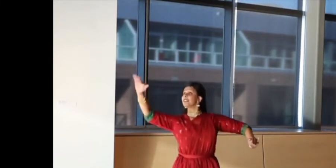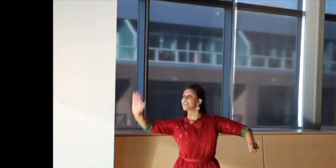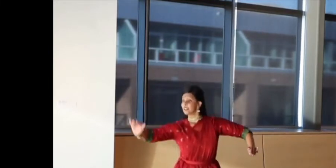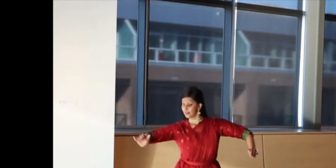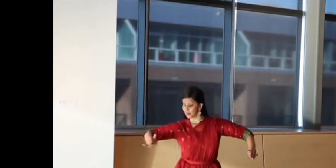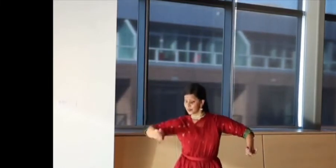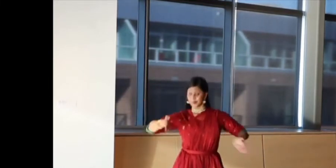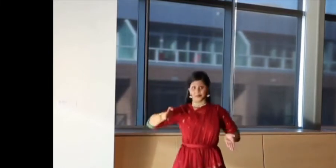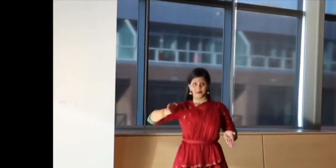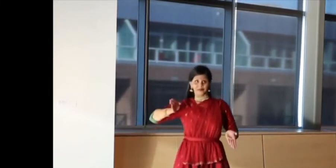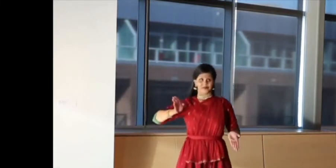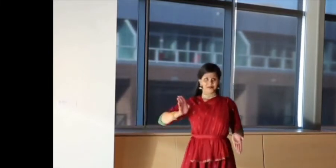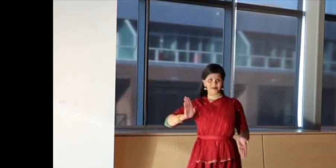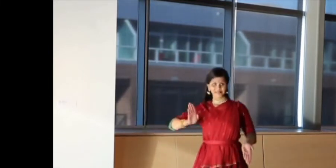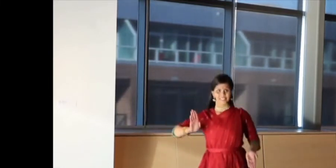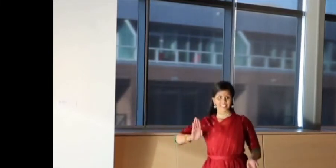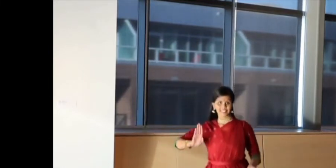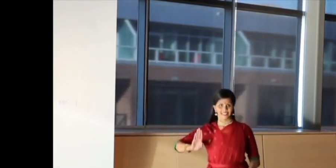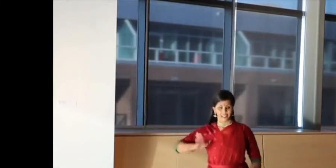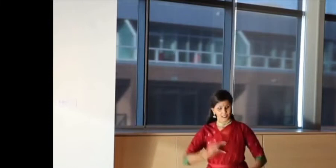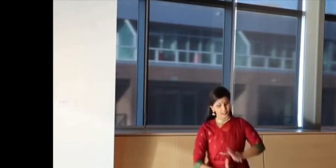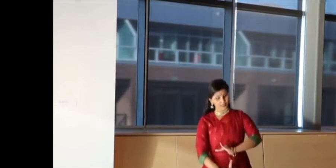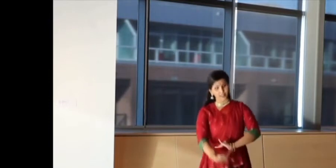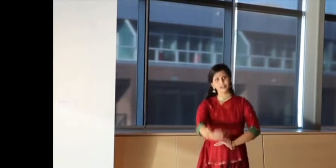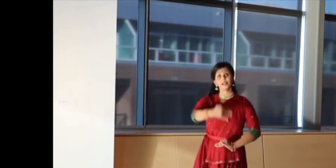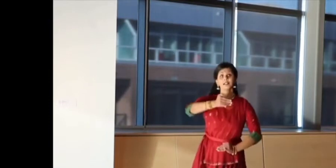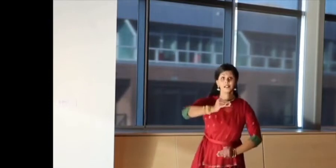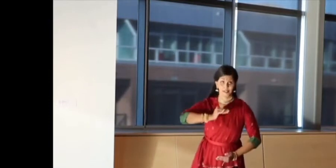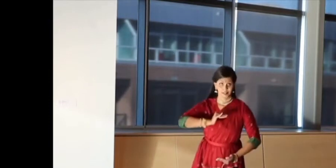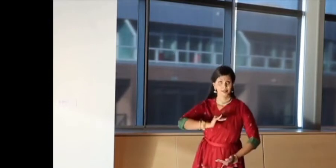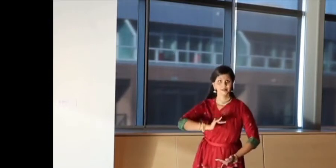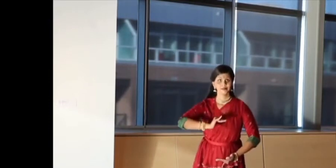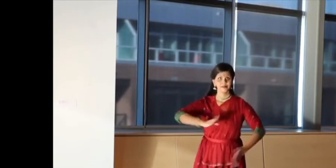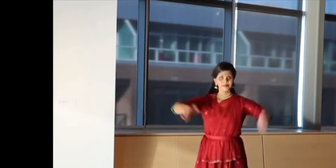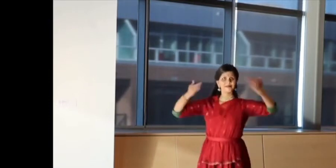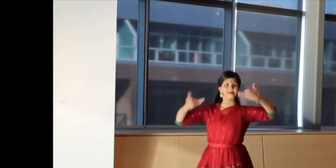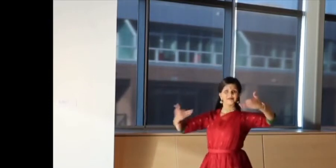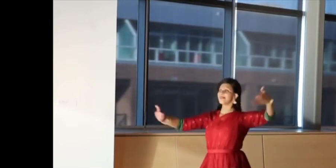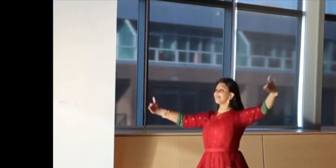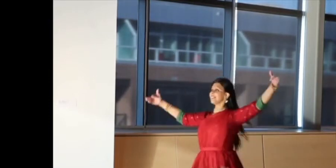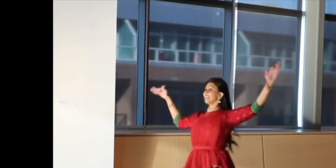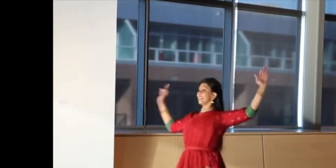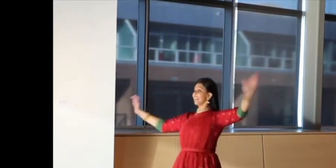एकदन्ताय वक्रतुण्डाय गौरीतनयाय धीमहि